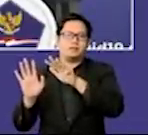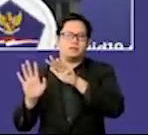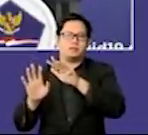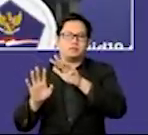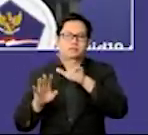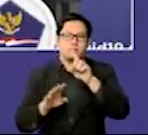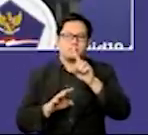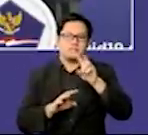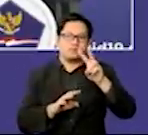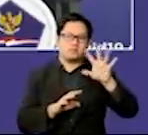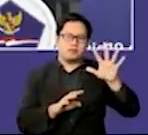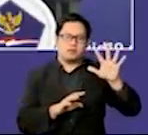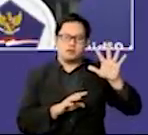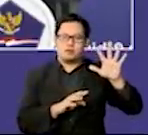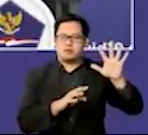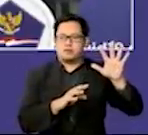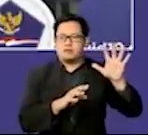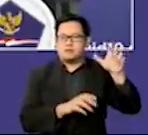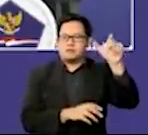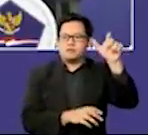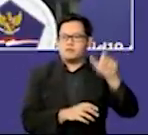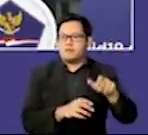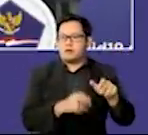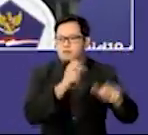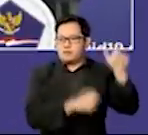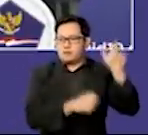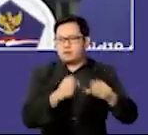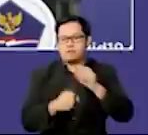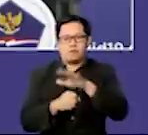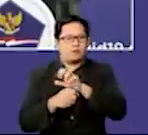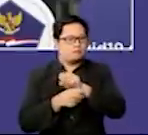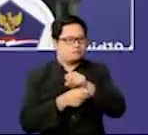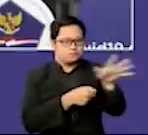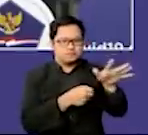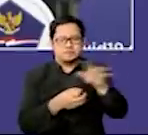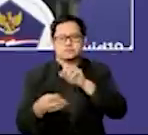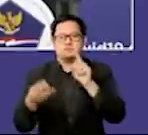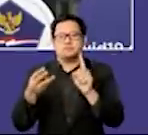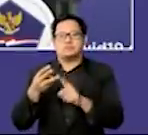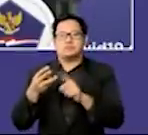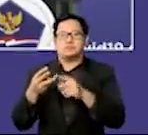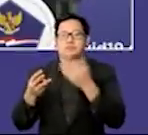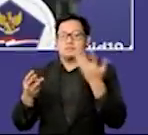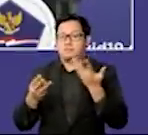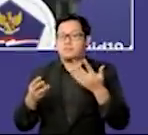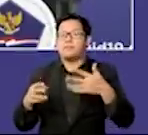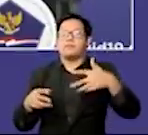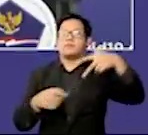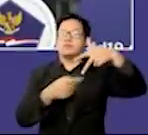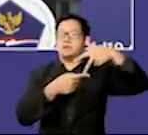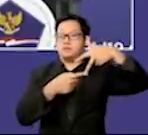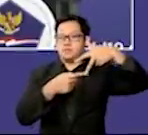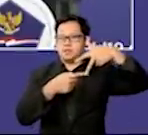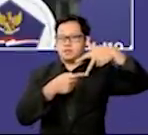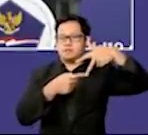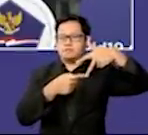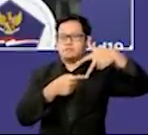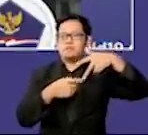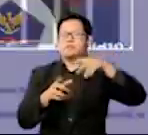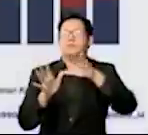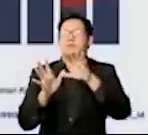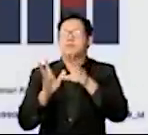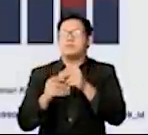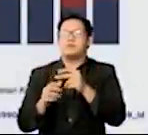19125 kasus yang ketiga adalah Sulawesi Selatan dengan jumlah